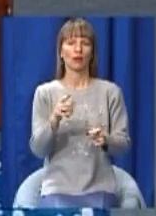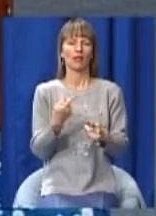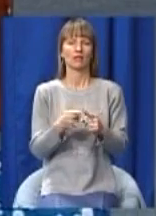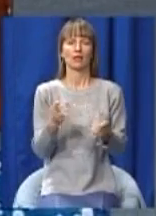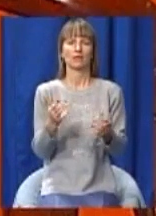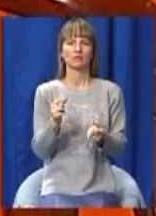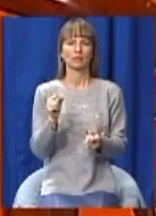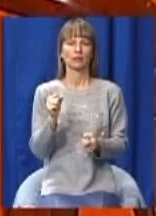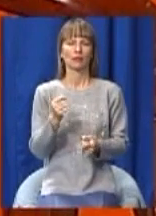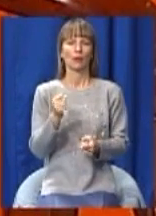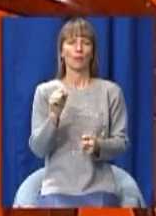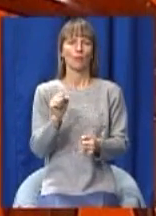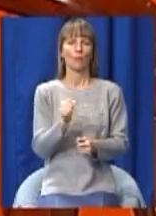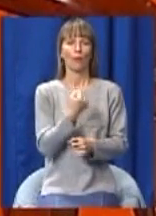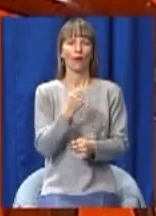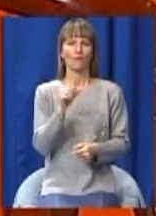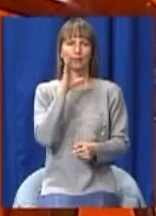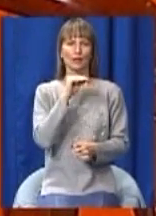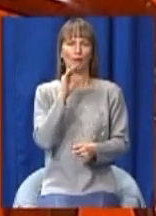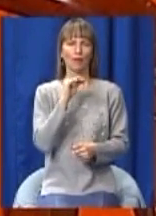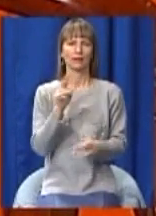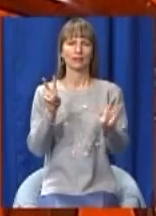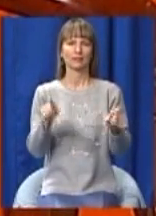собачка с легка и боевую на злую